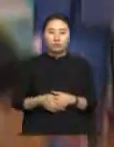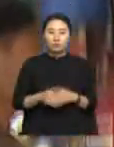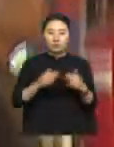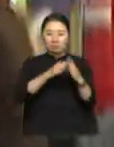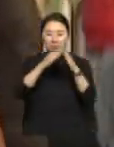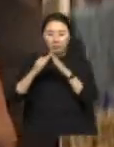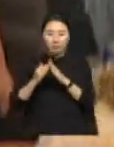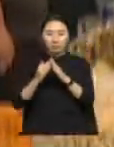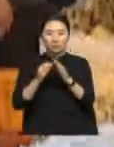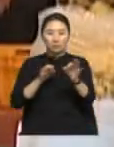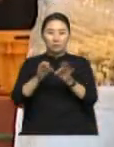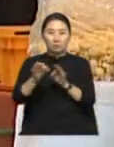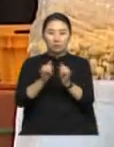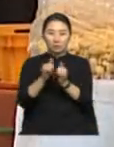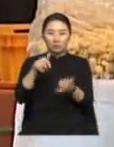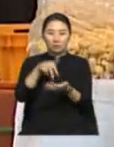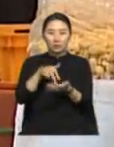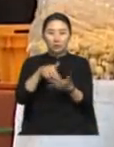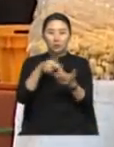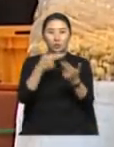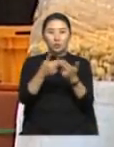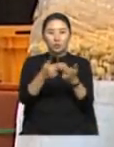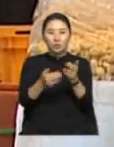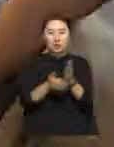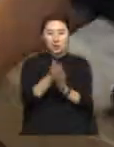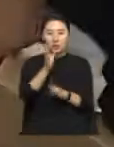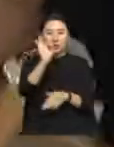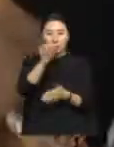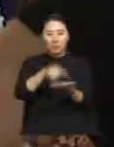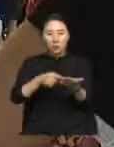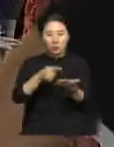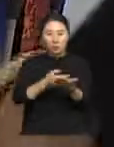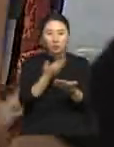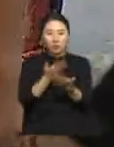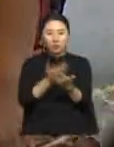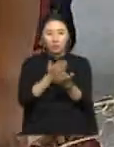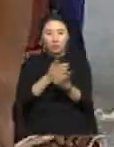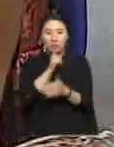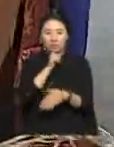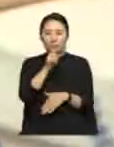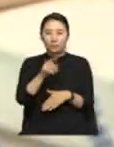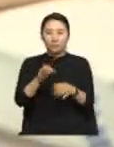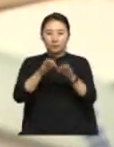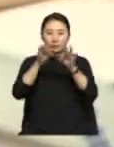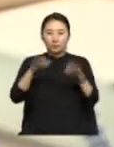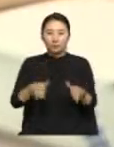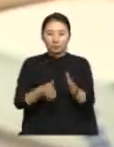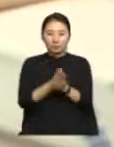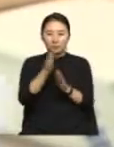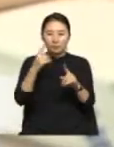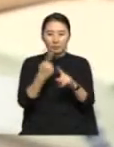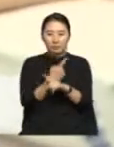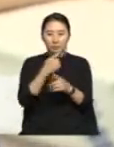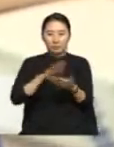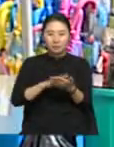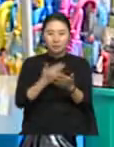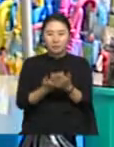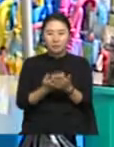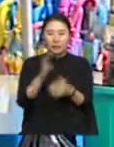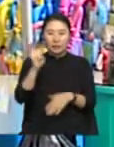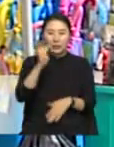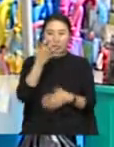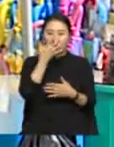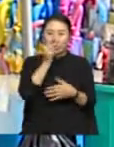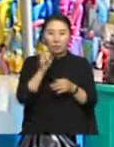이주를 앞둔 일부 상인들은 조합 측에 시설비 보상을 주장하고 있습니다. 그동안 시설비 개선 사업에 40억